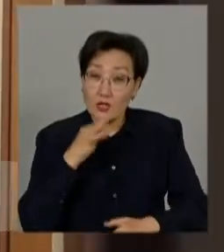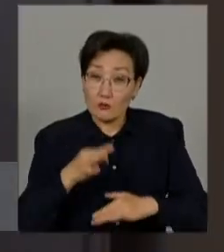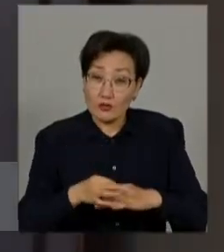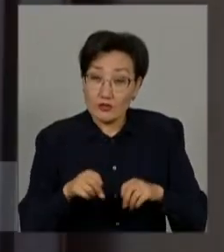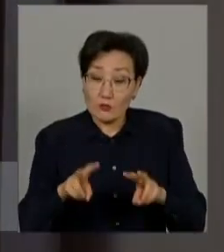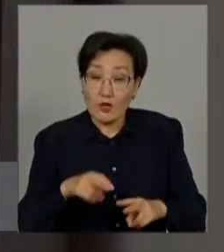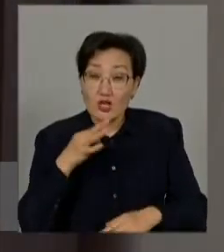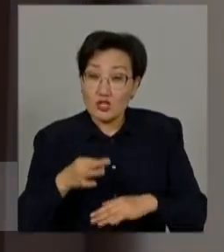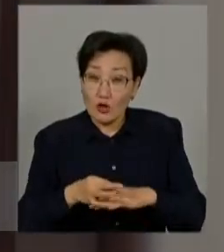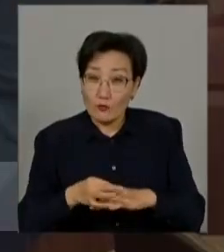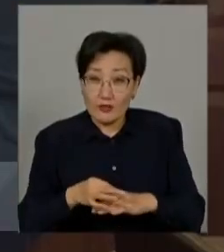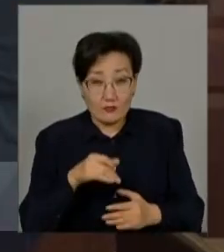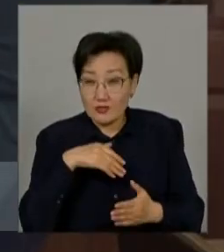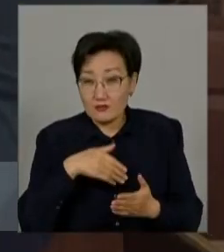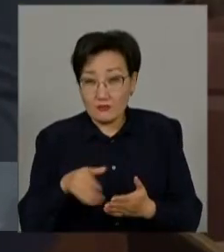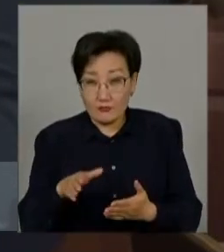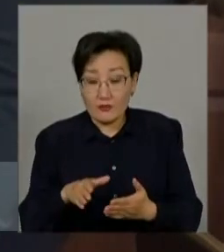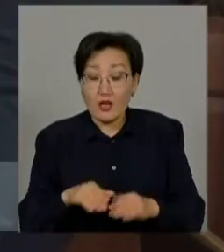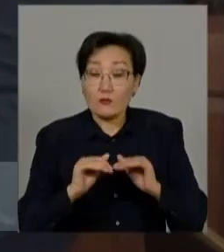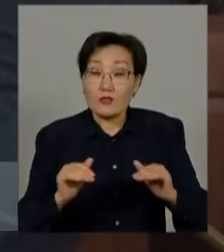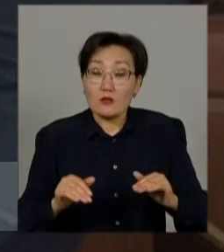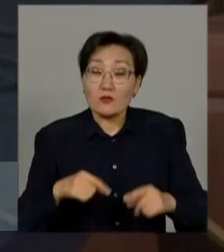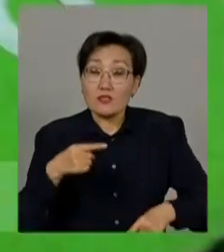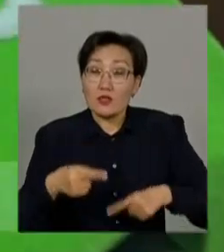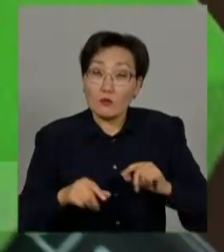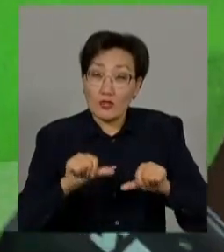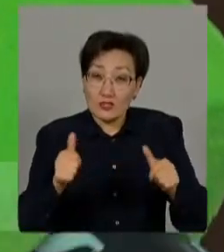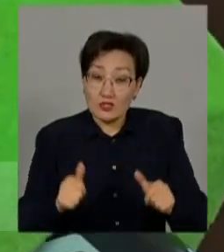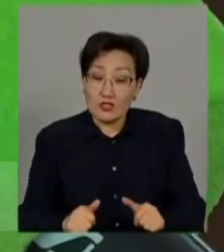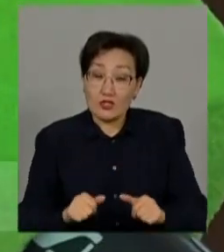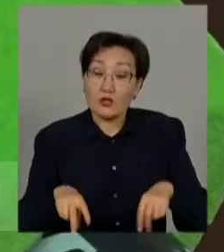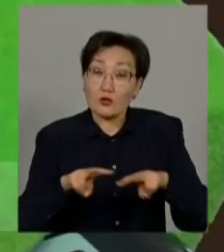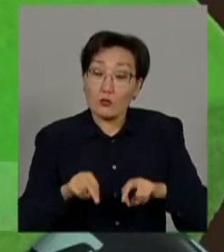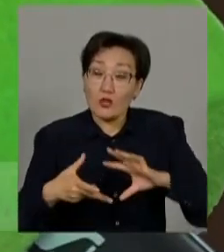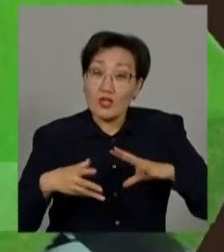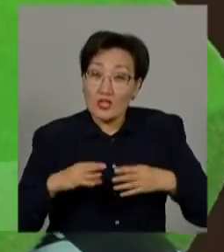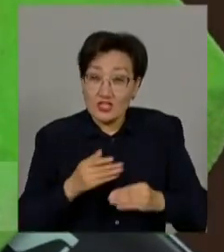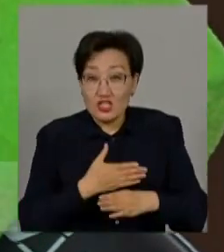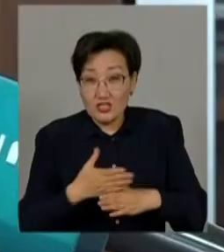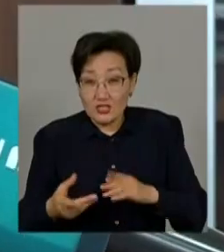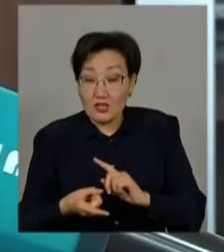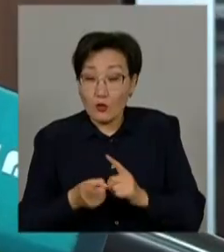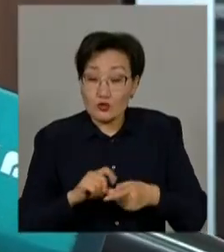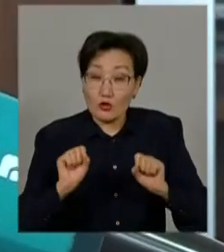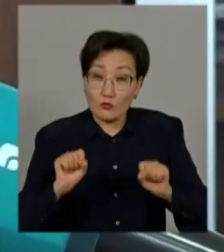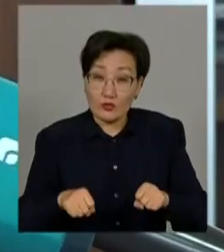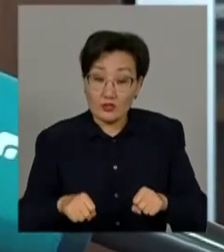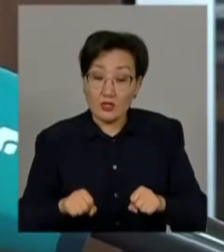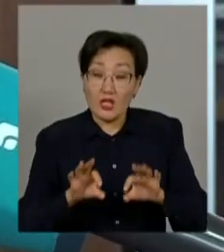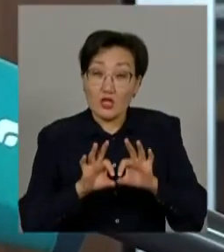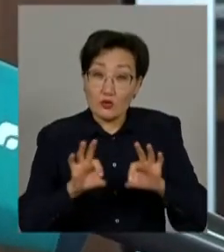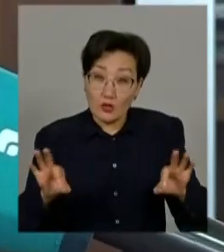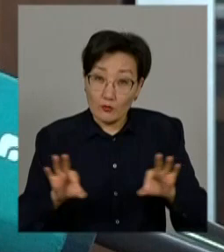мамандар жауап беруден жалтарды. Ал оқушылар дәстүрлі форматқа тек сараптама нәтижесі шыққан соң ауыса алады. Енді сол труба